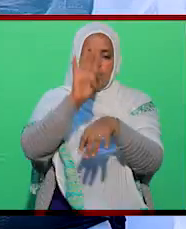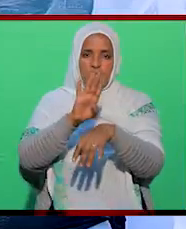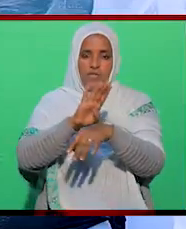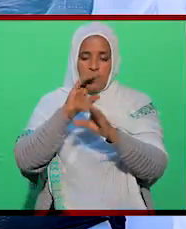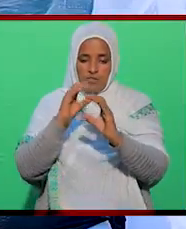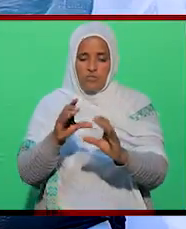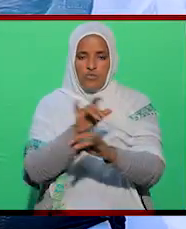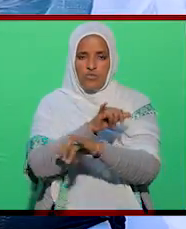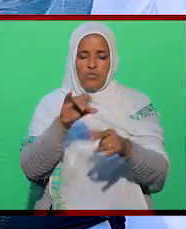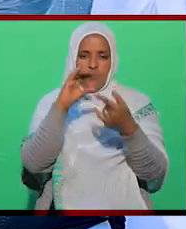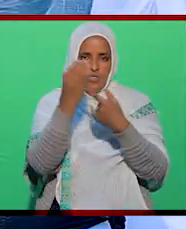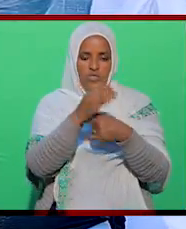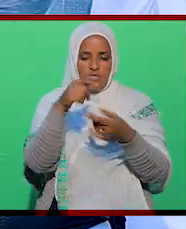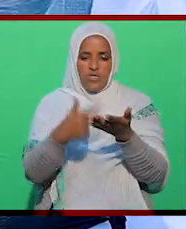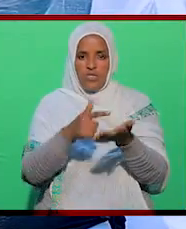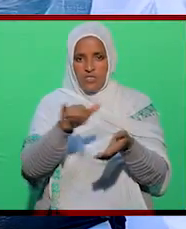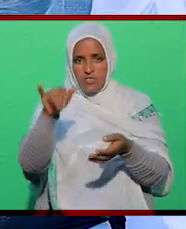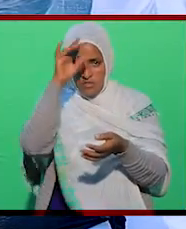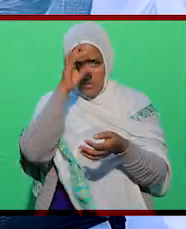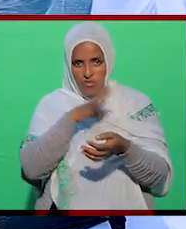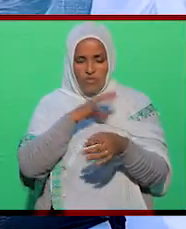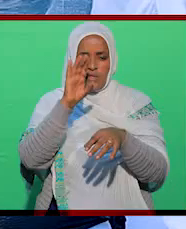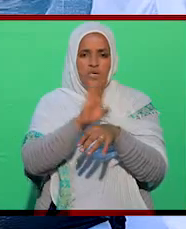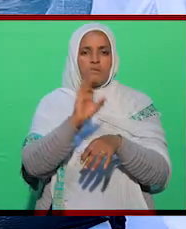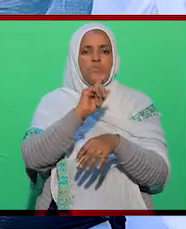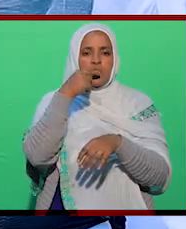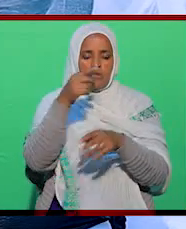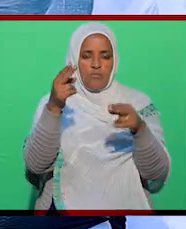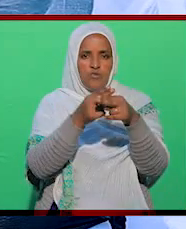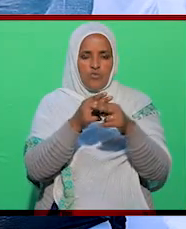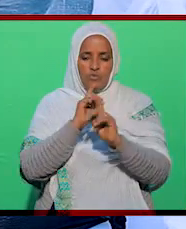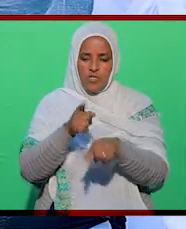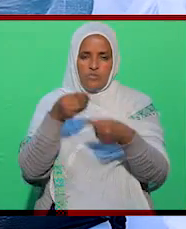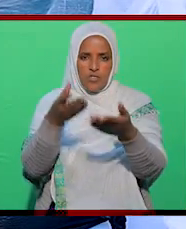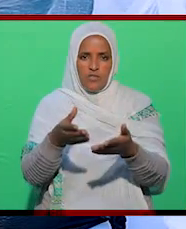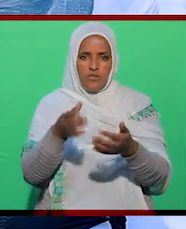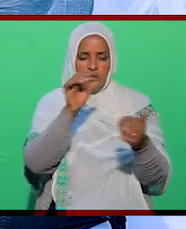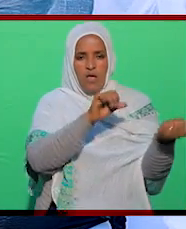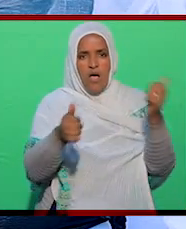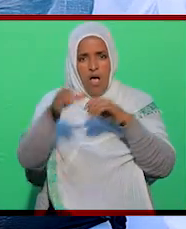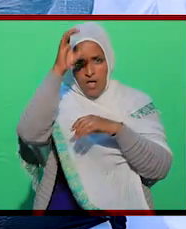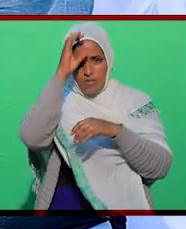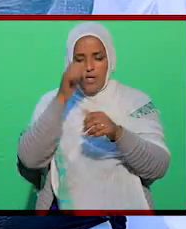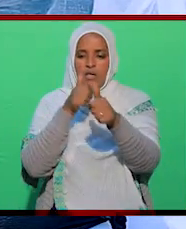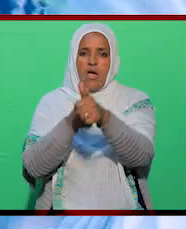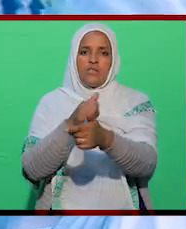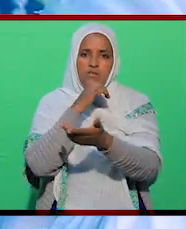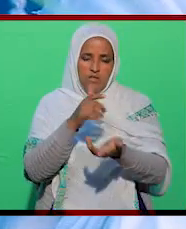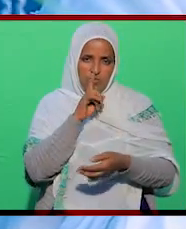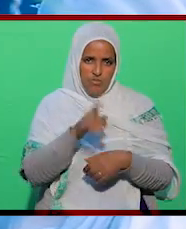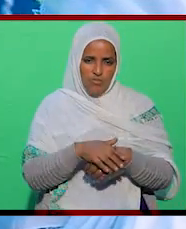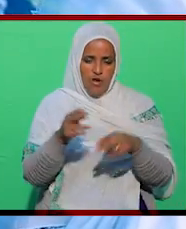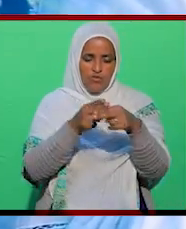ከቤተክርስቲያን አስተምህሮ አንጻር ስለነዚህ ሰዎች ቤተክርስቲያን ምን ትላለች ነው? ባጭሩ መመለስ ይቻላል። አጥማቂ አትከተሉ ነው